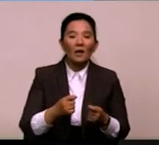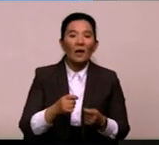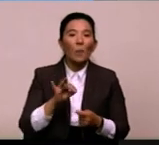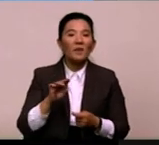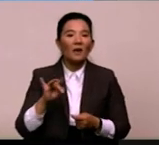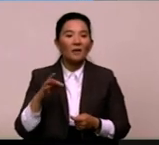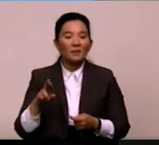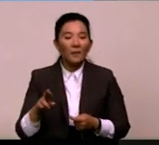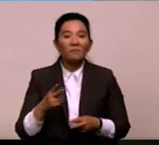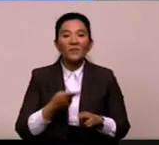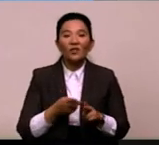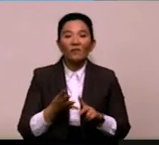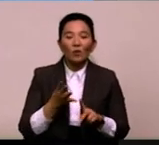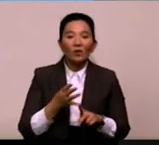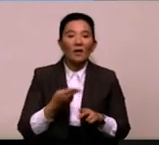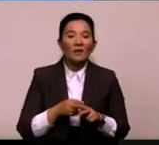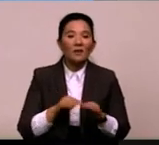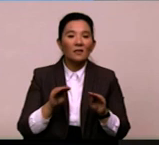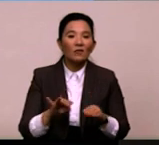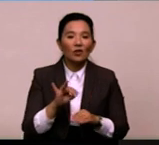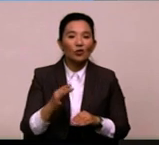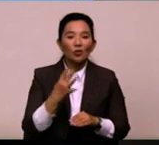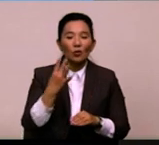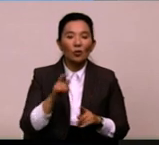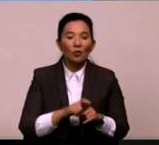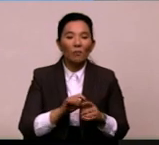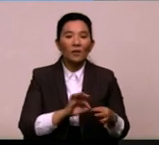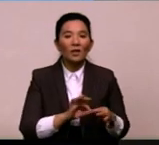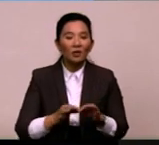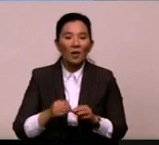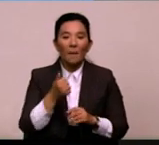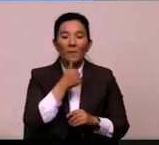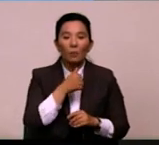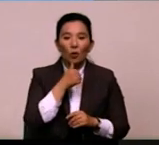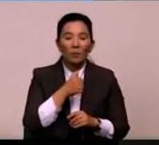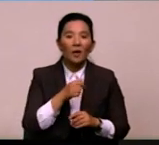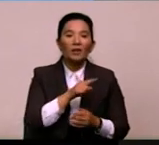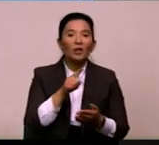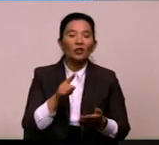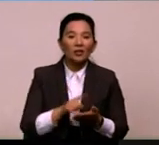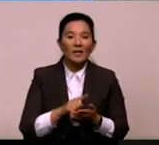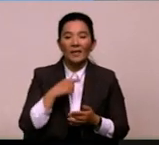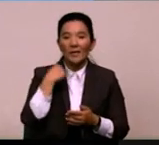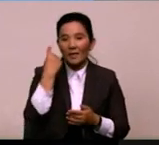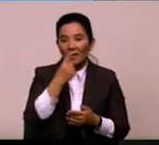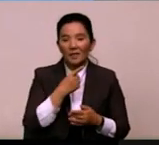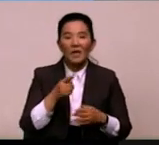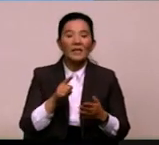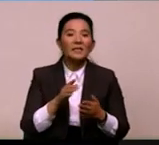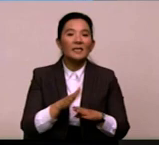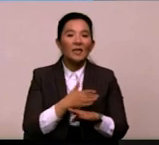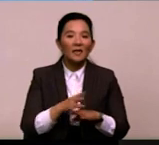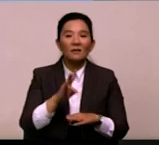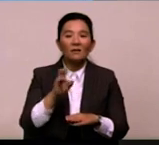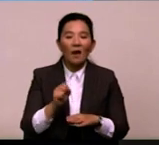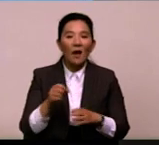опирался. Четвертое – это составить из четырех слов предложение. Давайте попробуем. Должностные лица делились